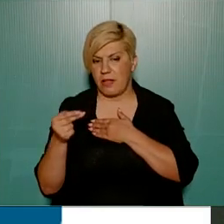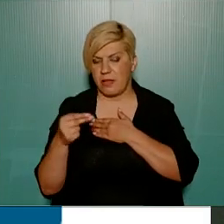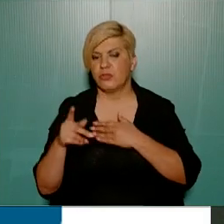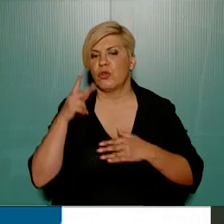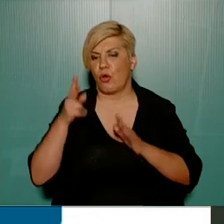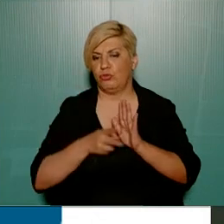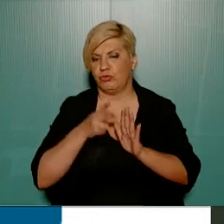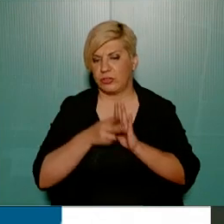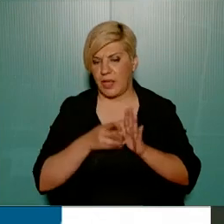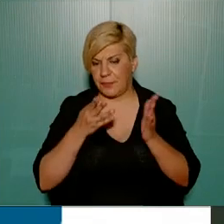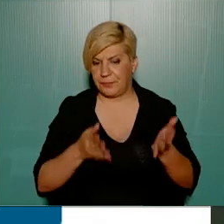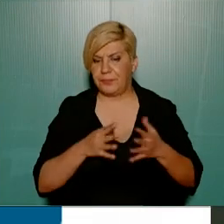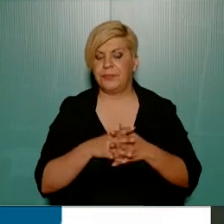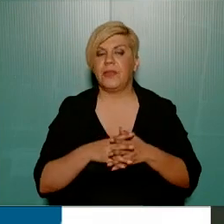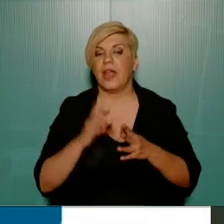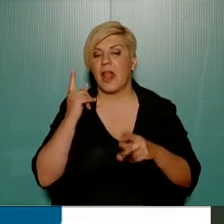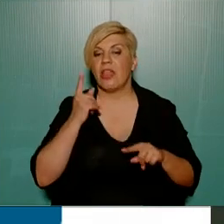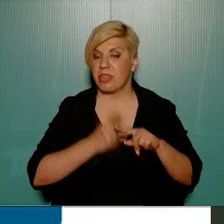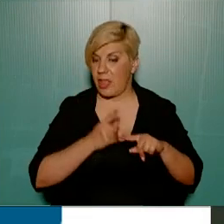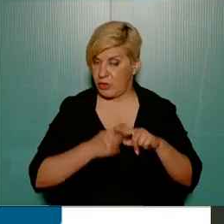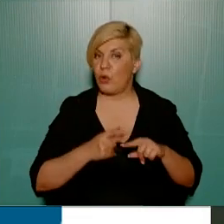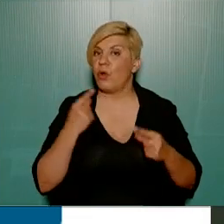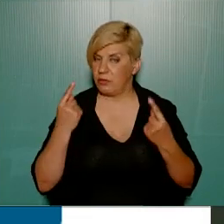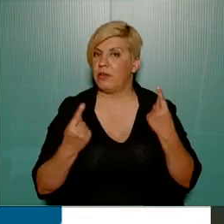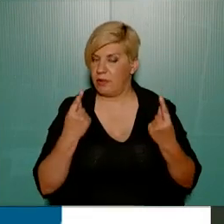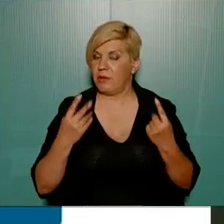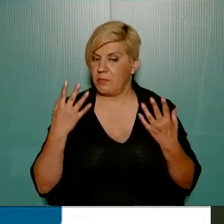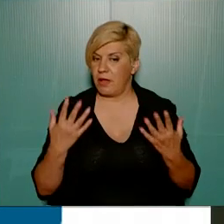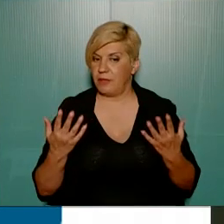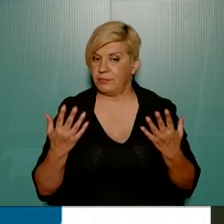ΟΣΕ. Υπάρχει ένα θετικό κλίμα για την